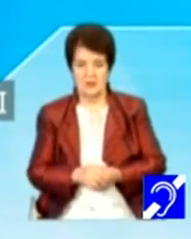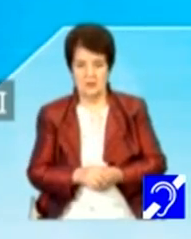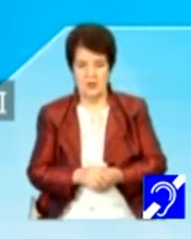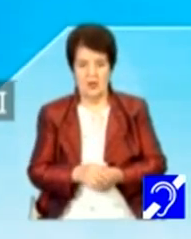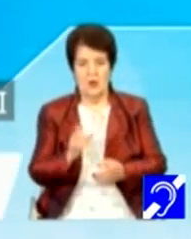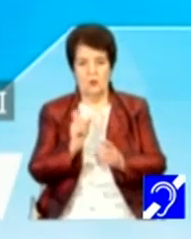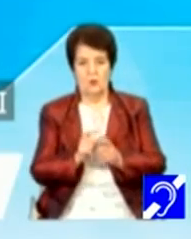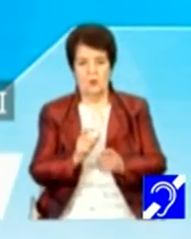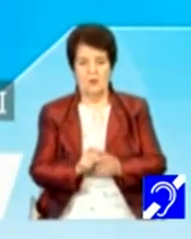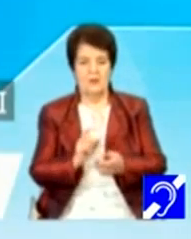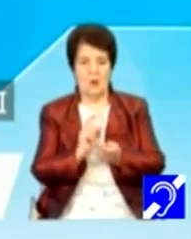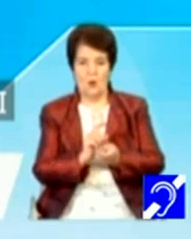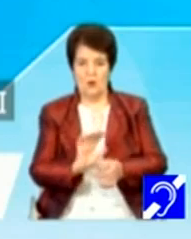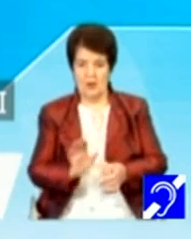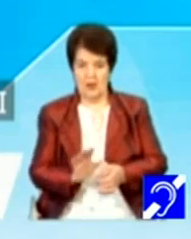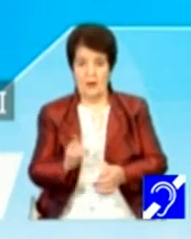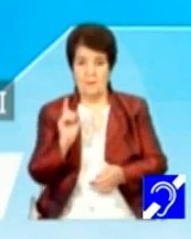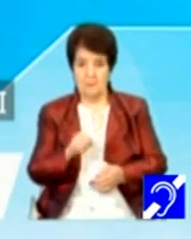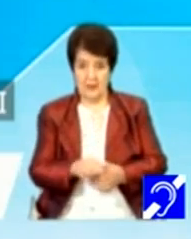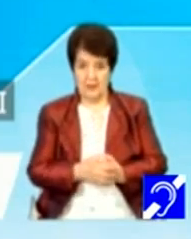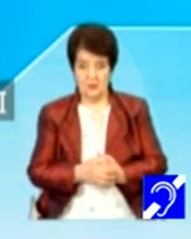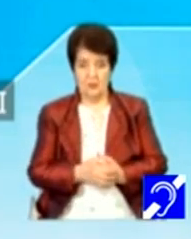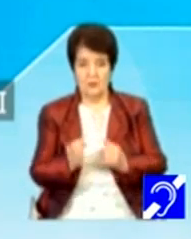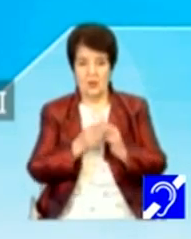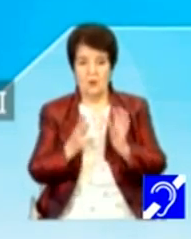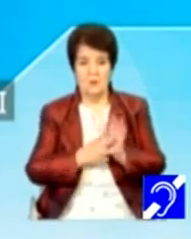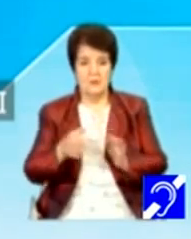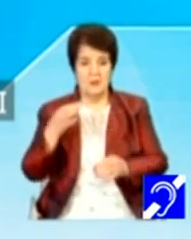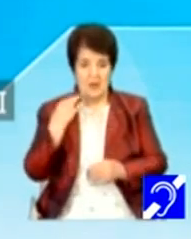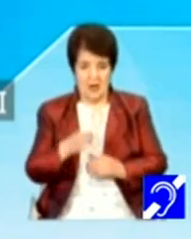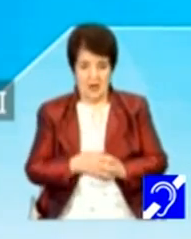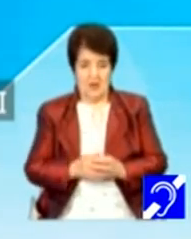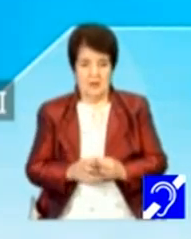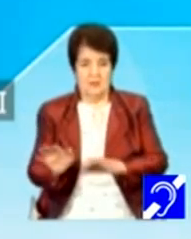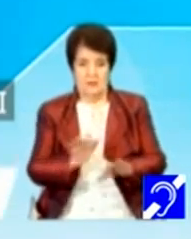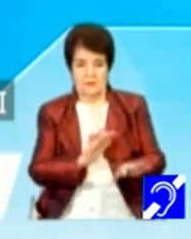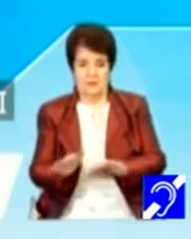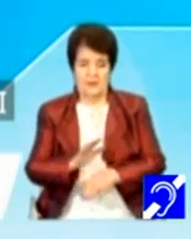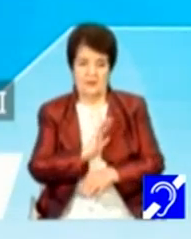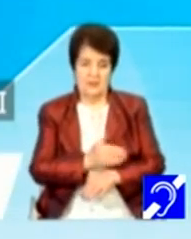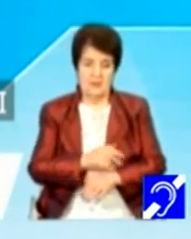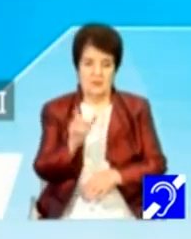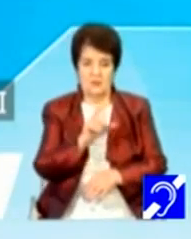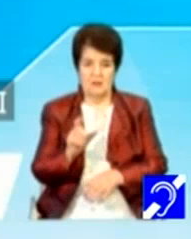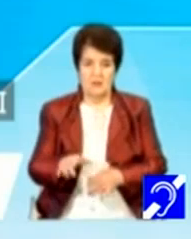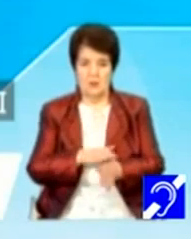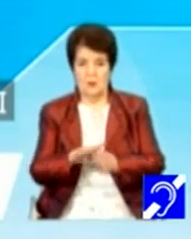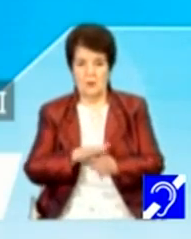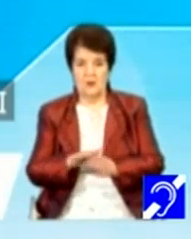nou un cuvânt de ocară. Dar pentru că de la vârsta de 18 ani sunt activ implicat în viața civică, civilă, promovez